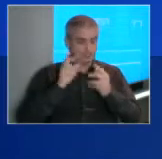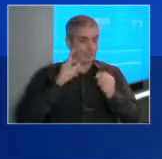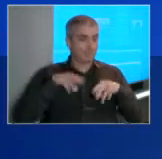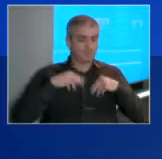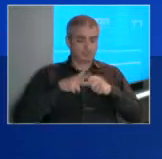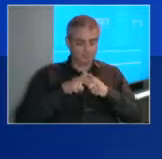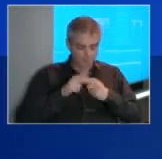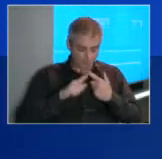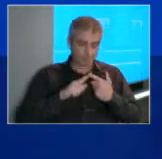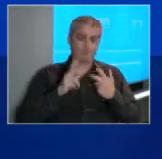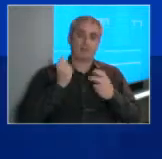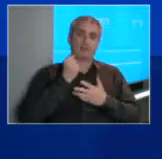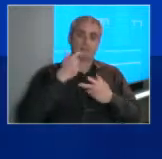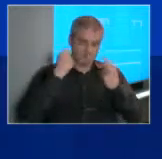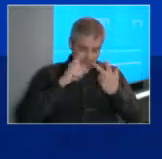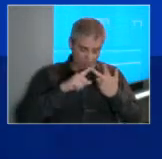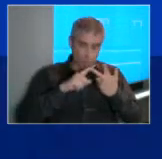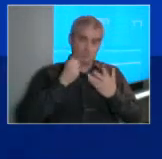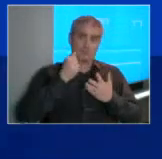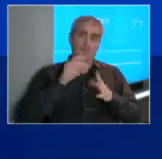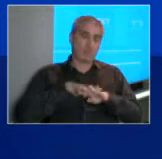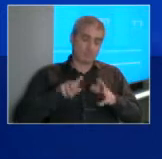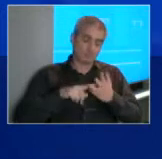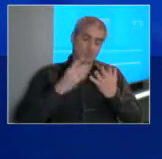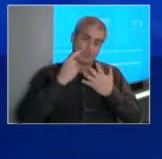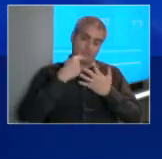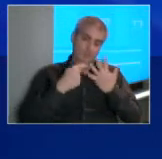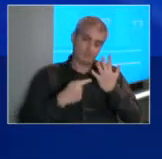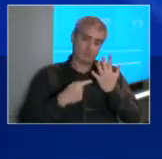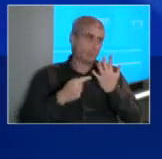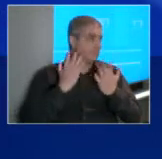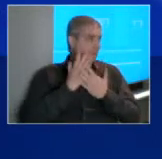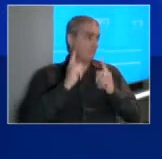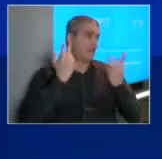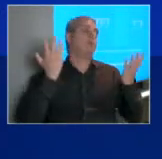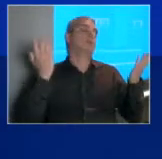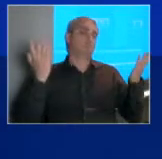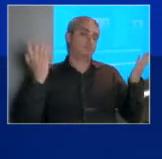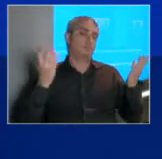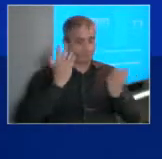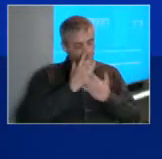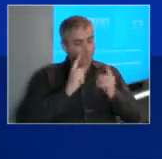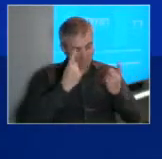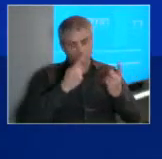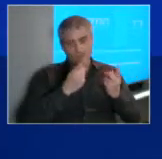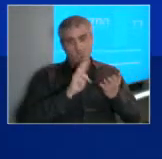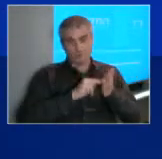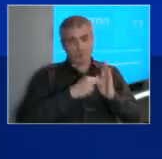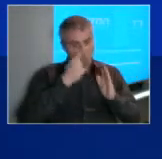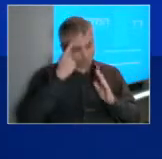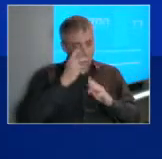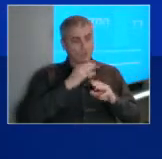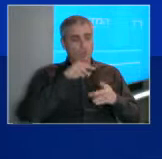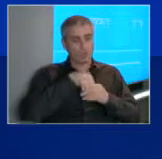להסכם לקיצוצים בקצבאות, בתקציבי החינוך, בתקציבי התשתיות, בהרבה תקציבים. והיו דברים מעולם. והיו דברים מעולם. האם הפוליטיקאים שיודעים